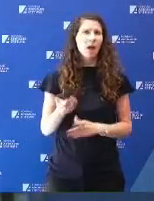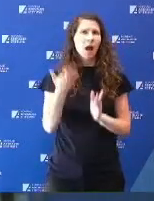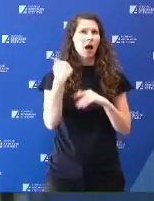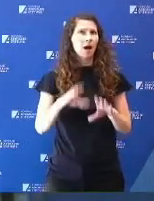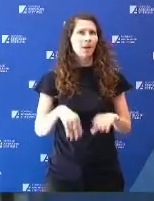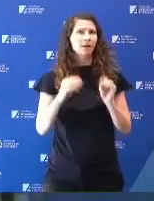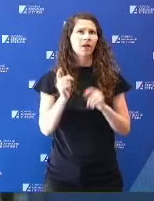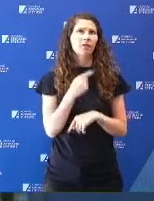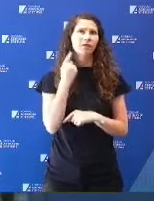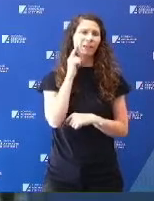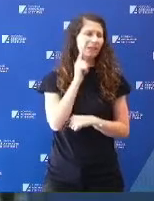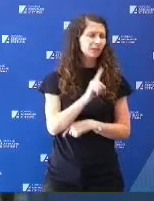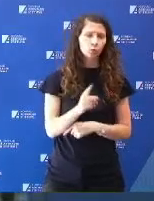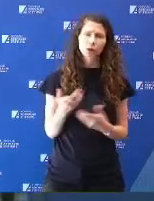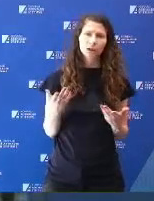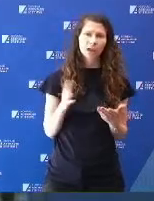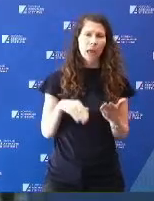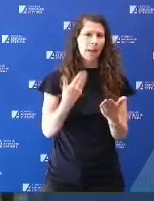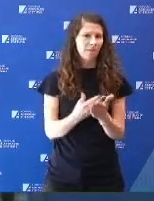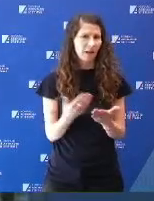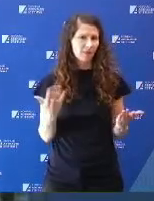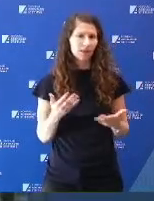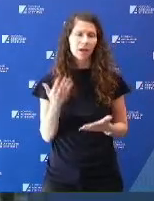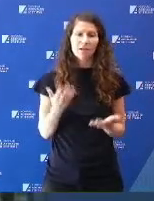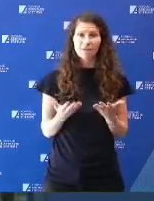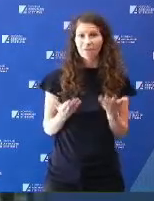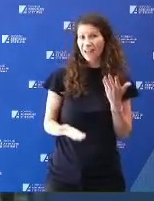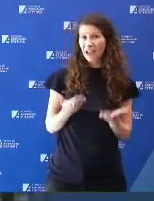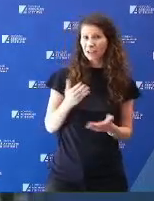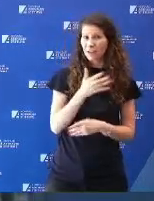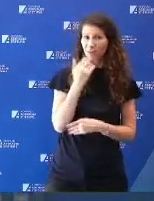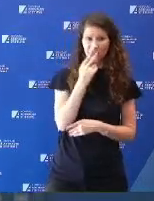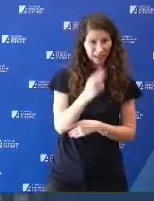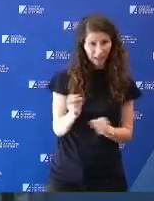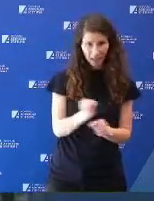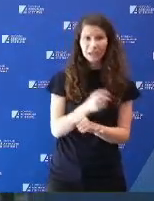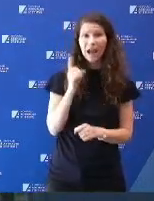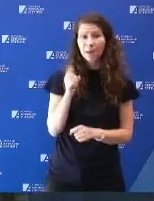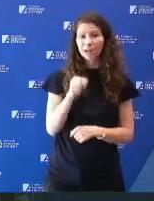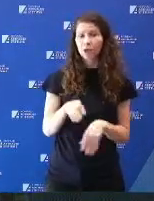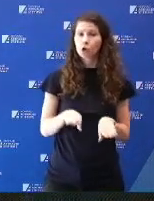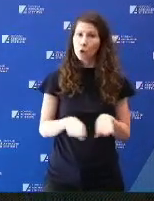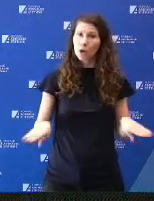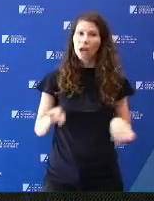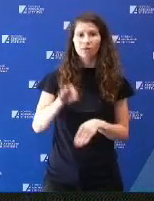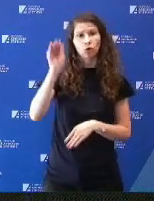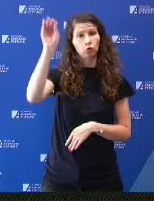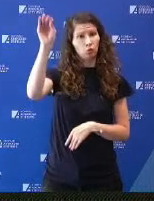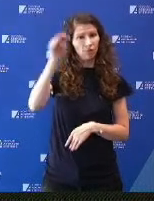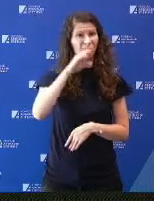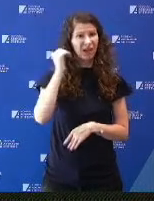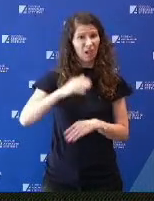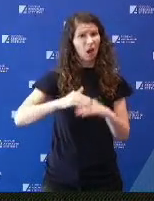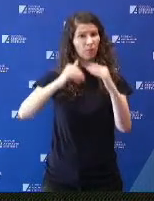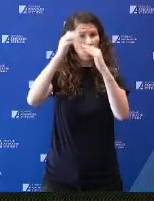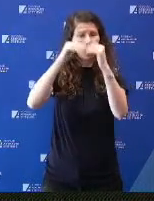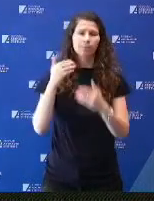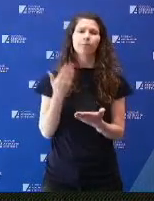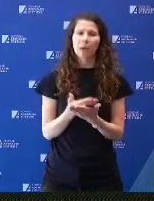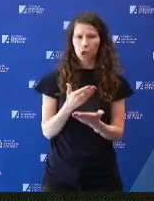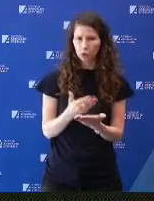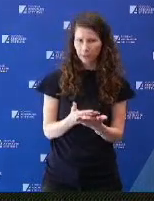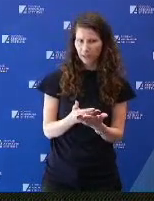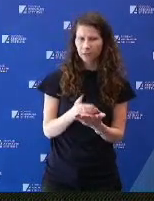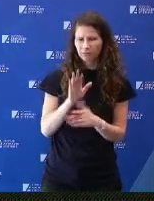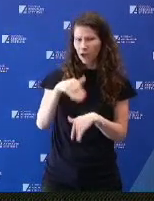vieles davon ist vielleicht nicht sichtbar. Aber es ist der Grundstein für ganz viel in der Zukunft. Um mal ein Beispiel, wenn ich ein Beispiel nennen darf, zu